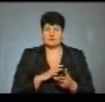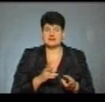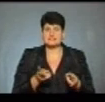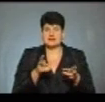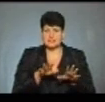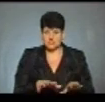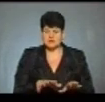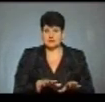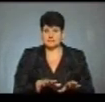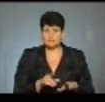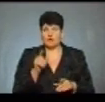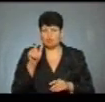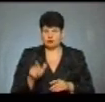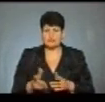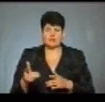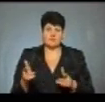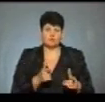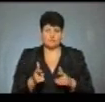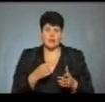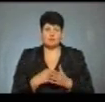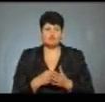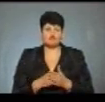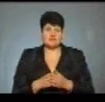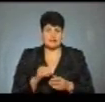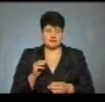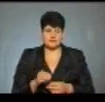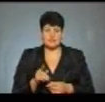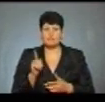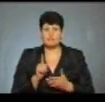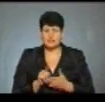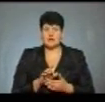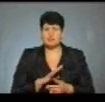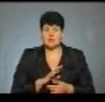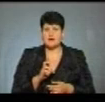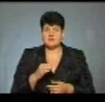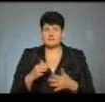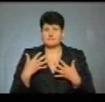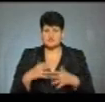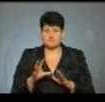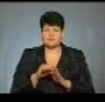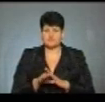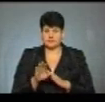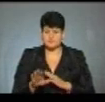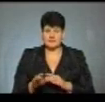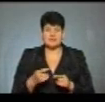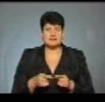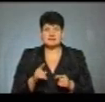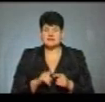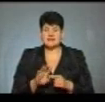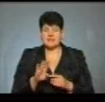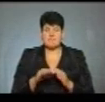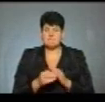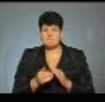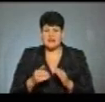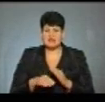що ну, людина, яка готувала бюджет, вона повинна вже була його вести. Це не, ну, це не